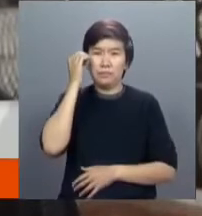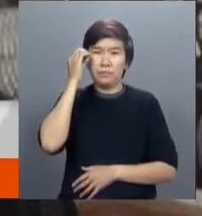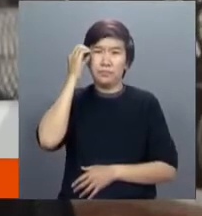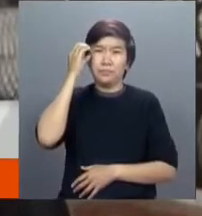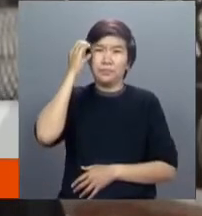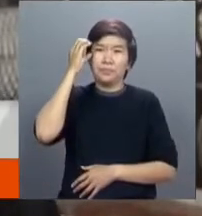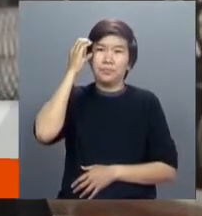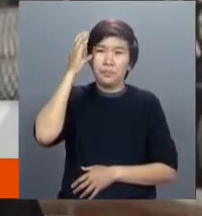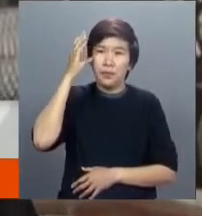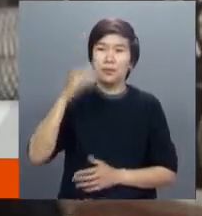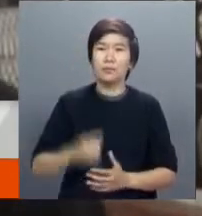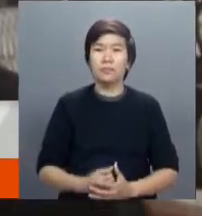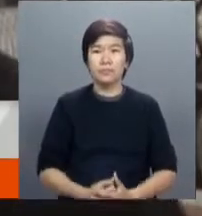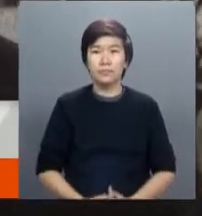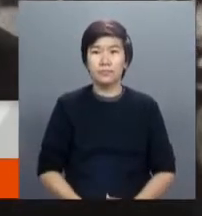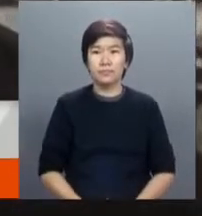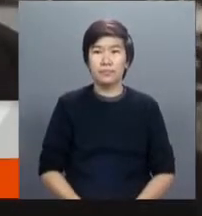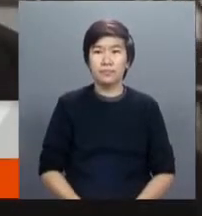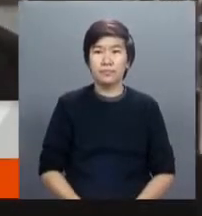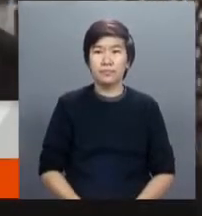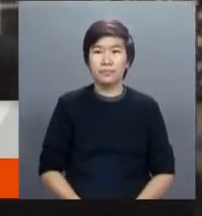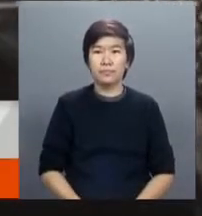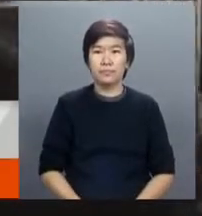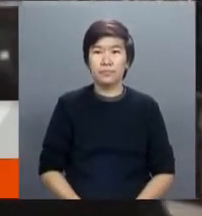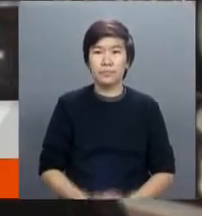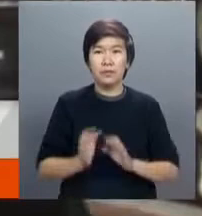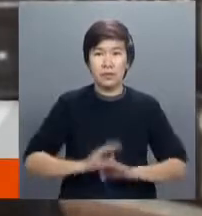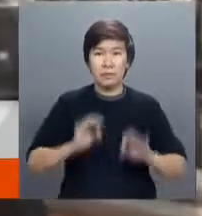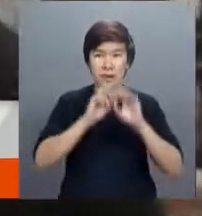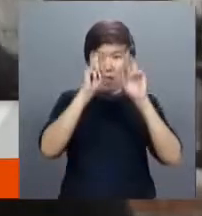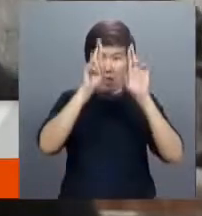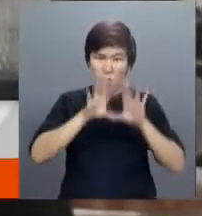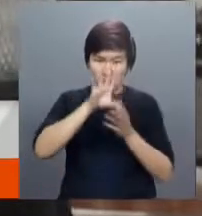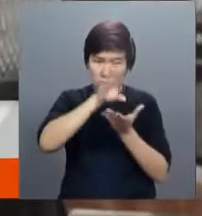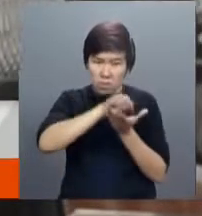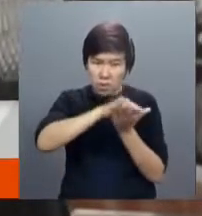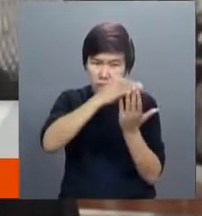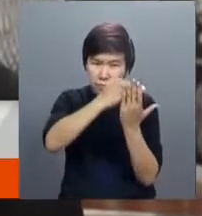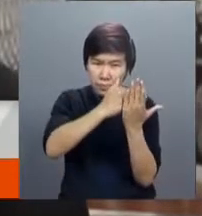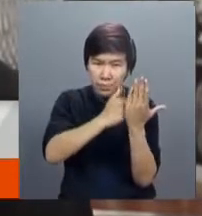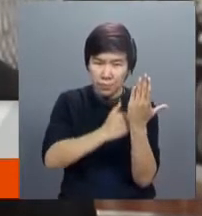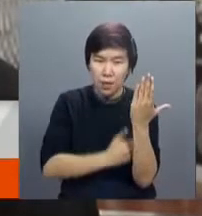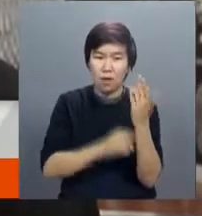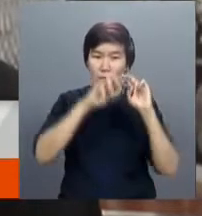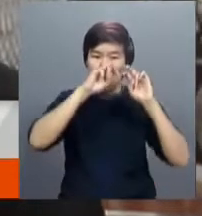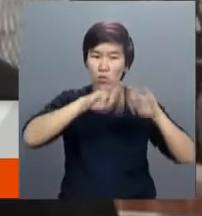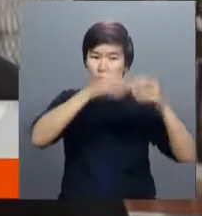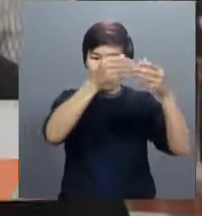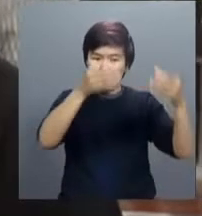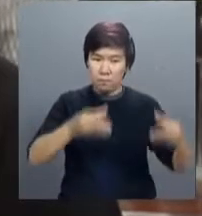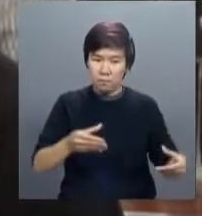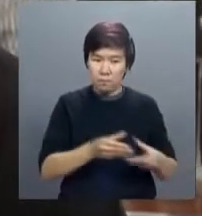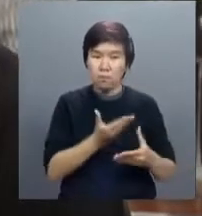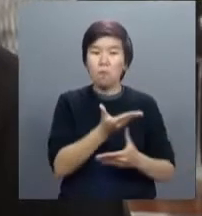องค์ความรู้เหล่านี้เป็นระบบ อย่างนี้อาจจะรวบรวมเป็นระบบขึ้น ทำให้เป็นระบบมากขึ้นก็ได้ชื่อถือกว่าเพราะว่ามันเป็นระบบการเรียนรู้